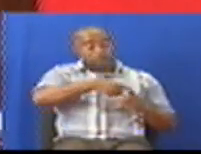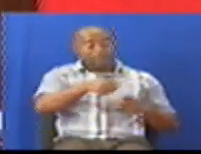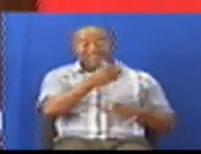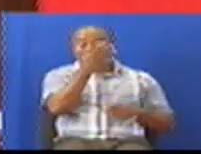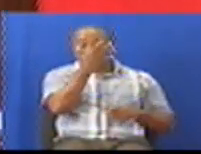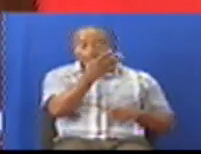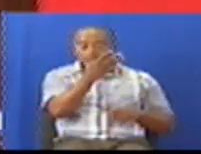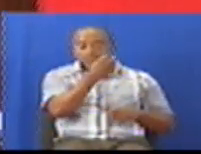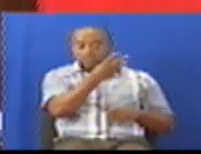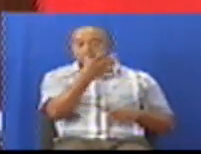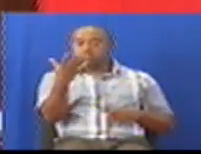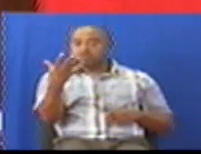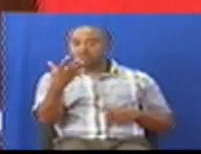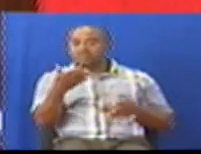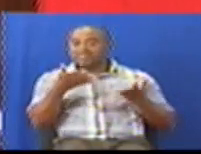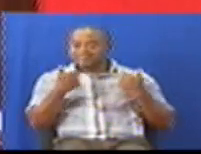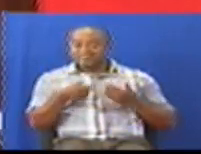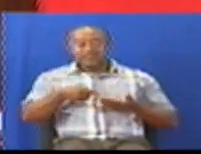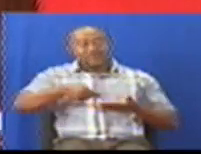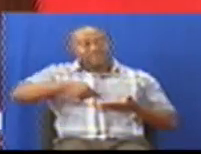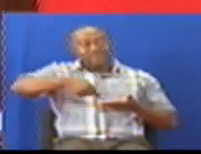535, sasa tuna vituo